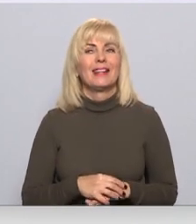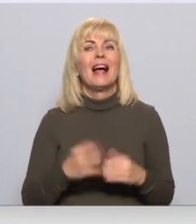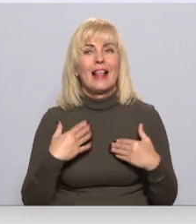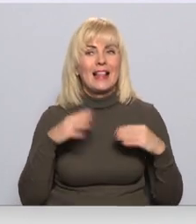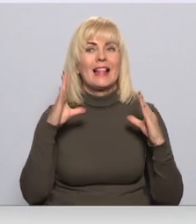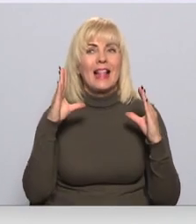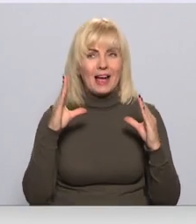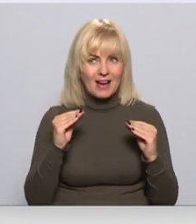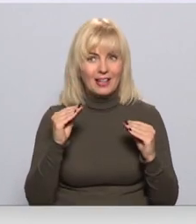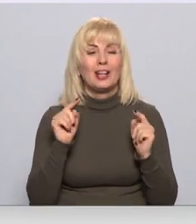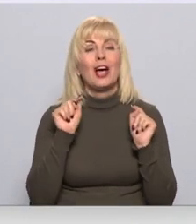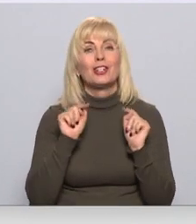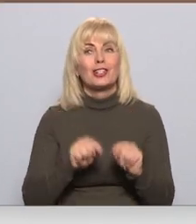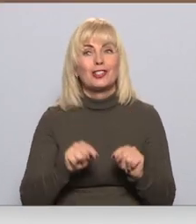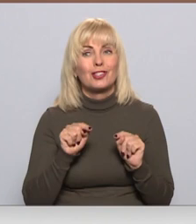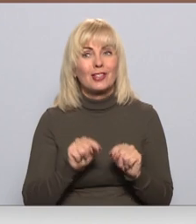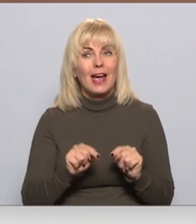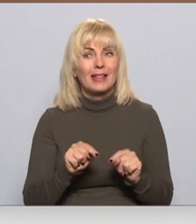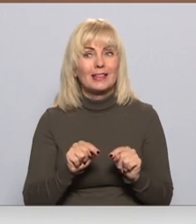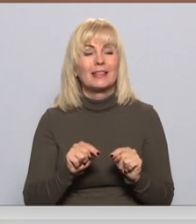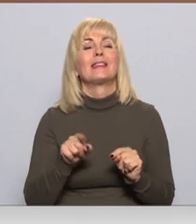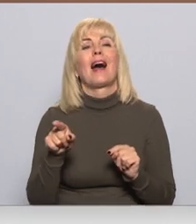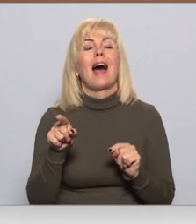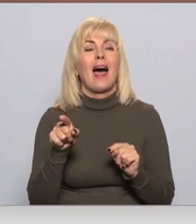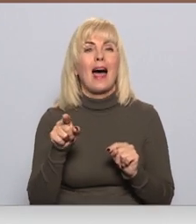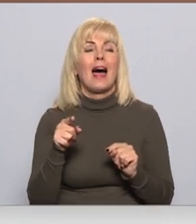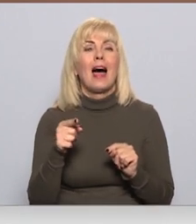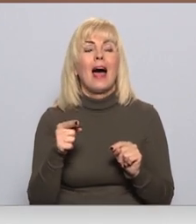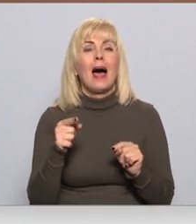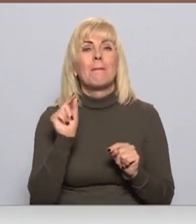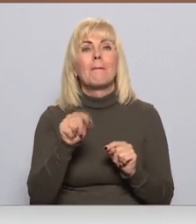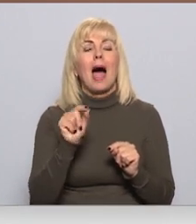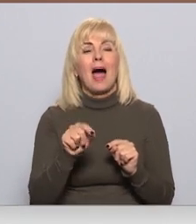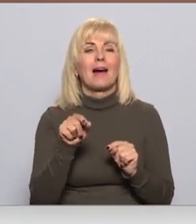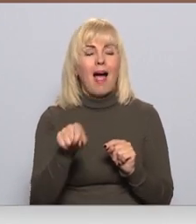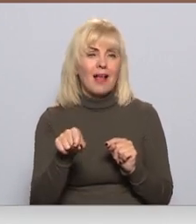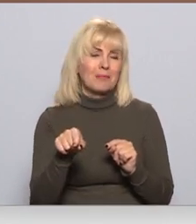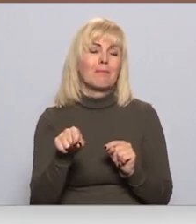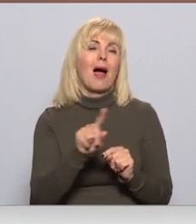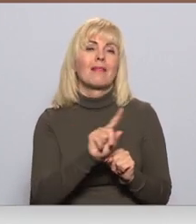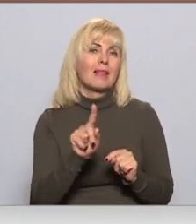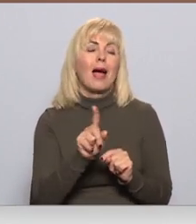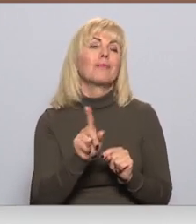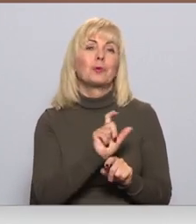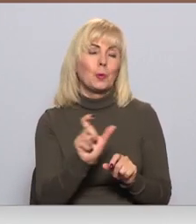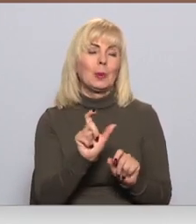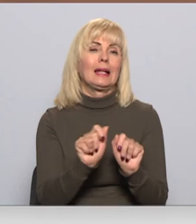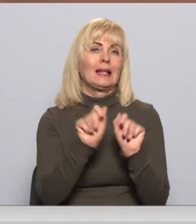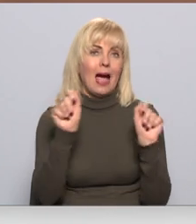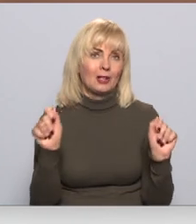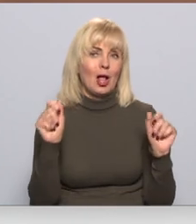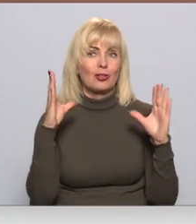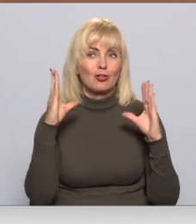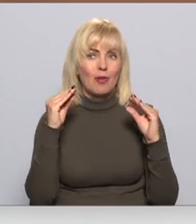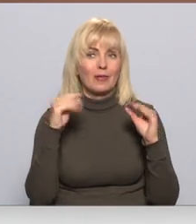Labvakar! Šeit Splendid Palace priekšpagalmā ir tātad... Tūlīt tiks atklāts